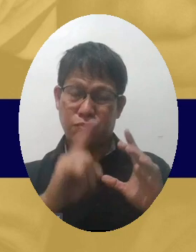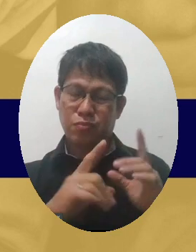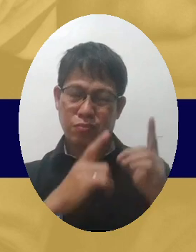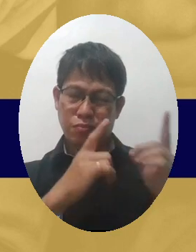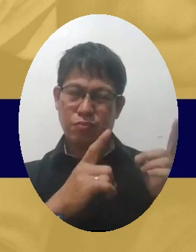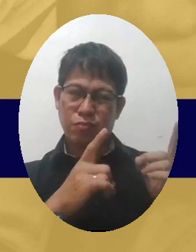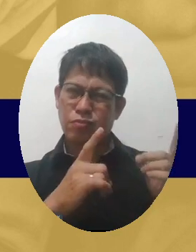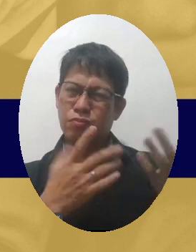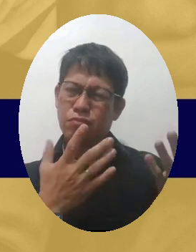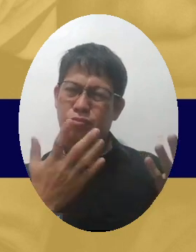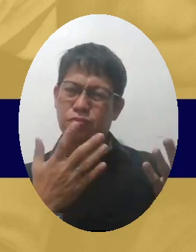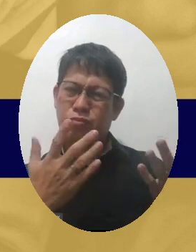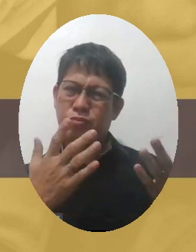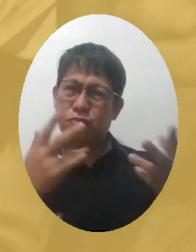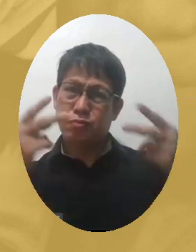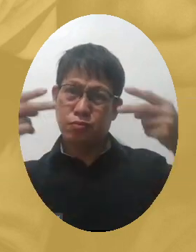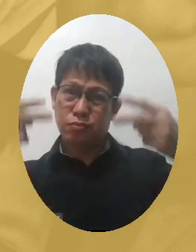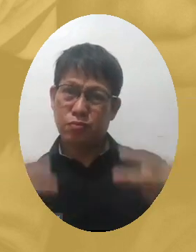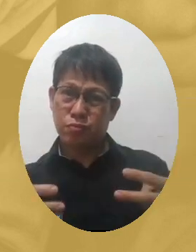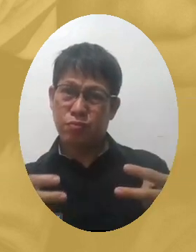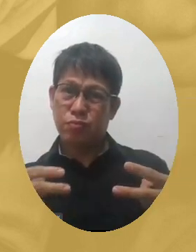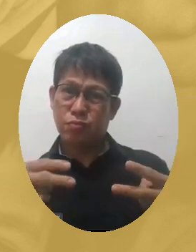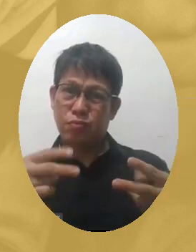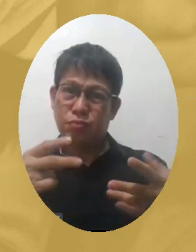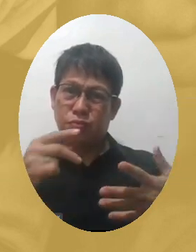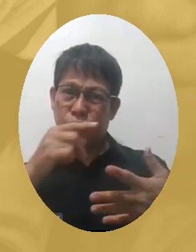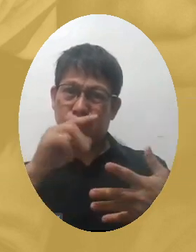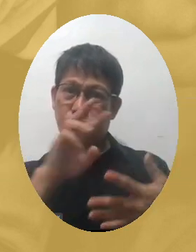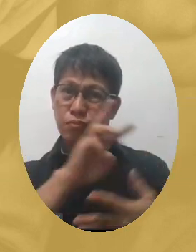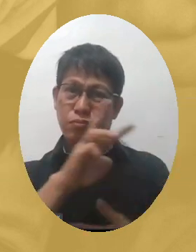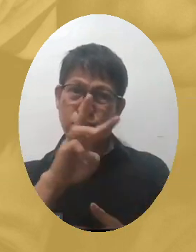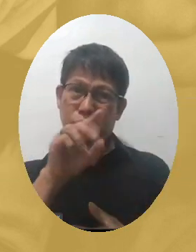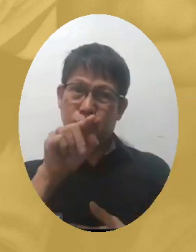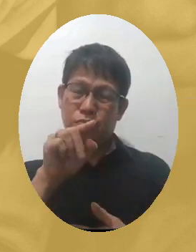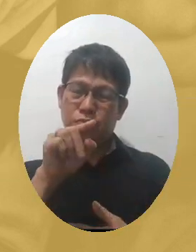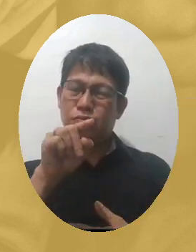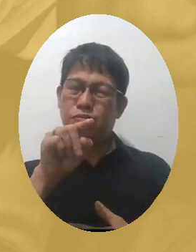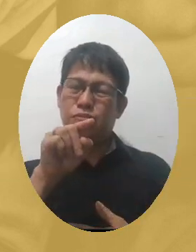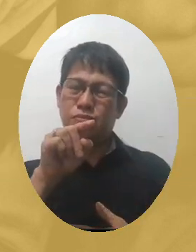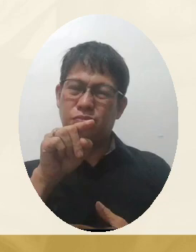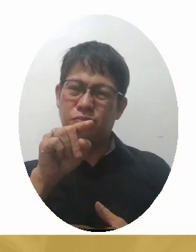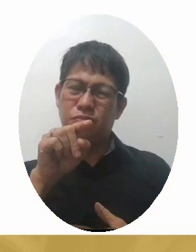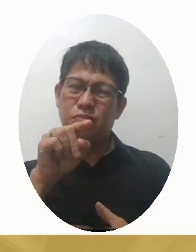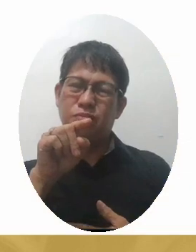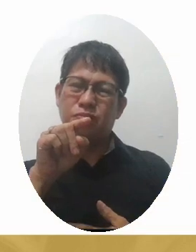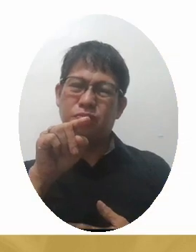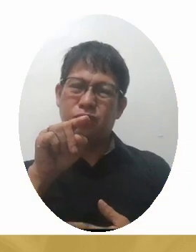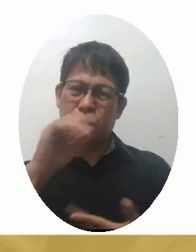GCash. Maaari din kayong mag-donate sa pamamagitan ng ating website. Sadyahin kami sa